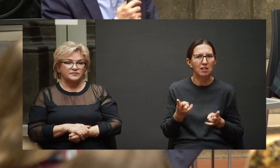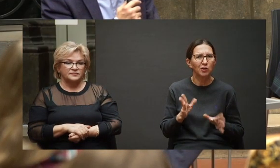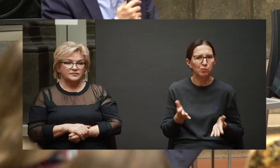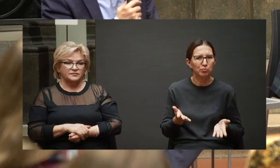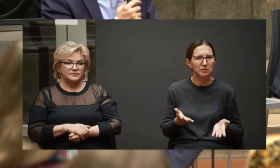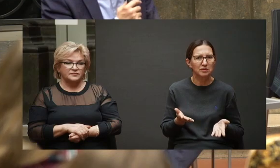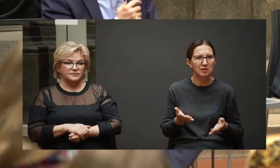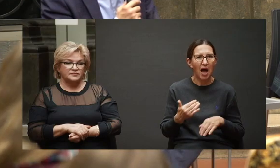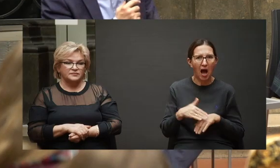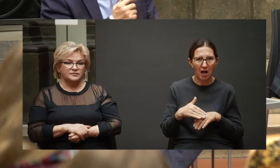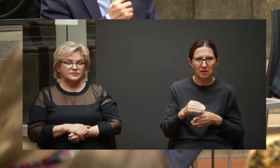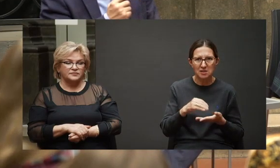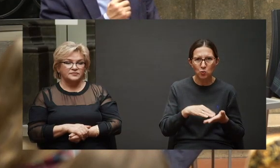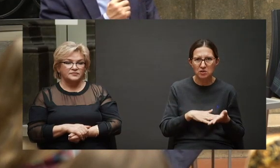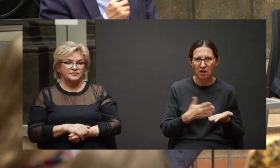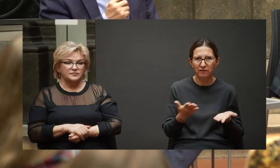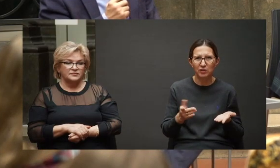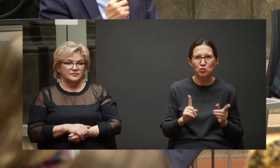Адрес оставить?